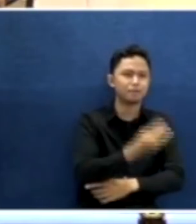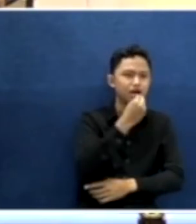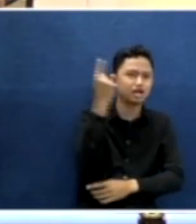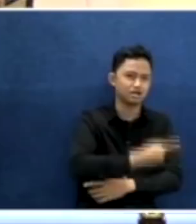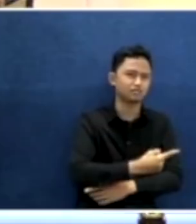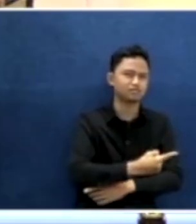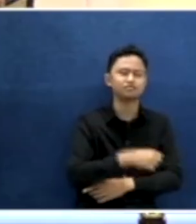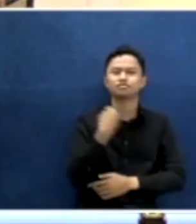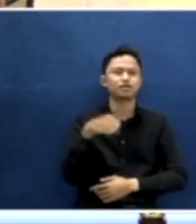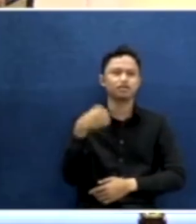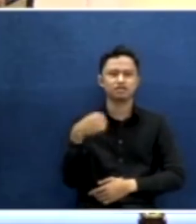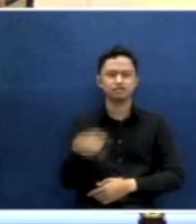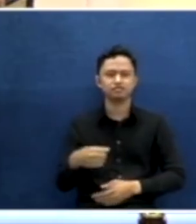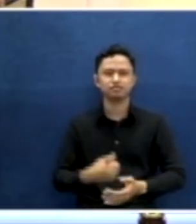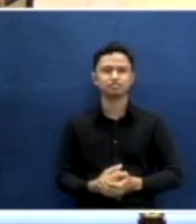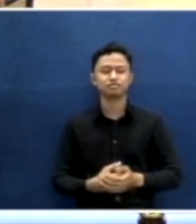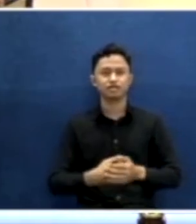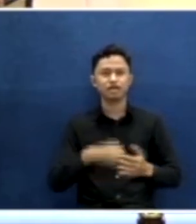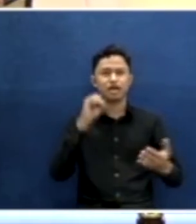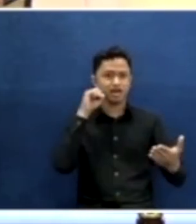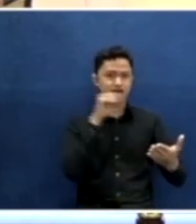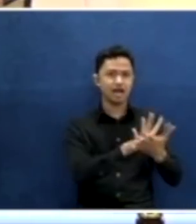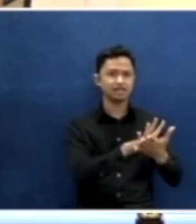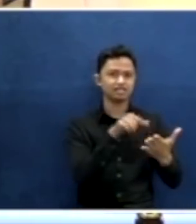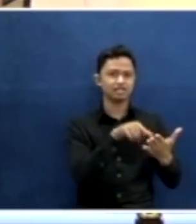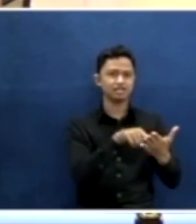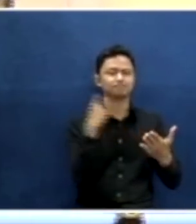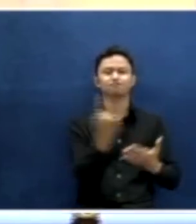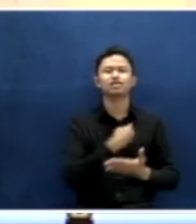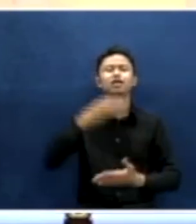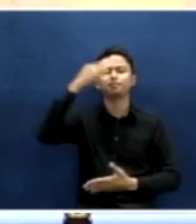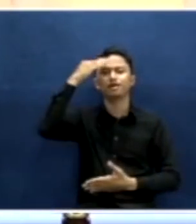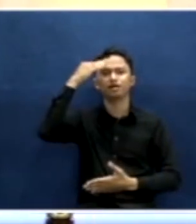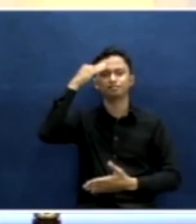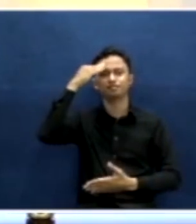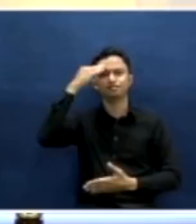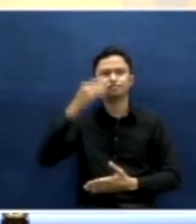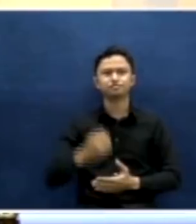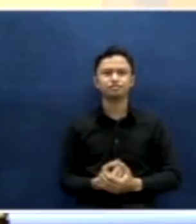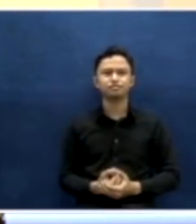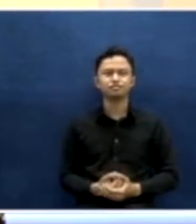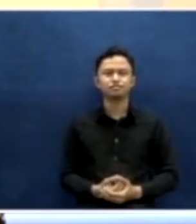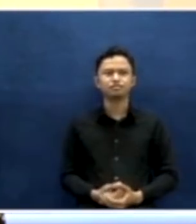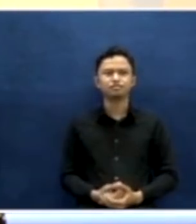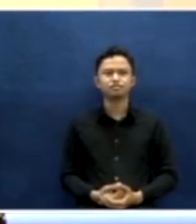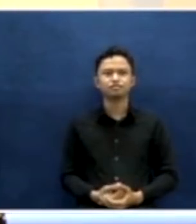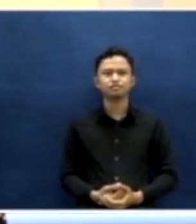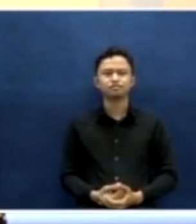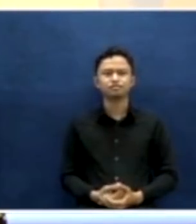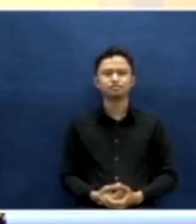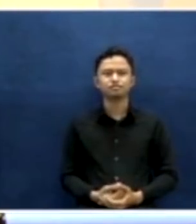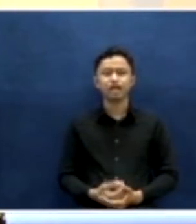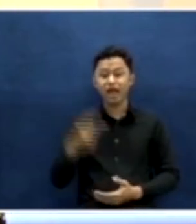hadis itulah kita kemudian akhirnya faham inilah yang menjadikan kita akhirnya mengerti hal